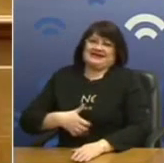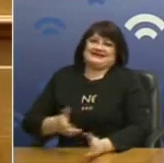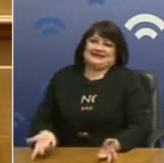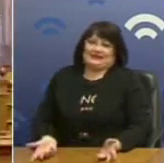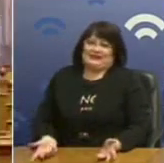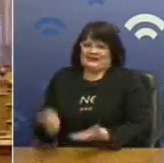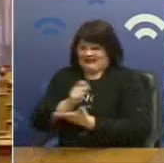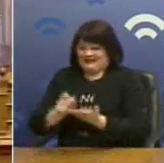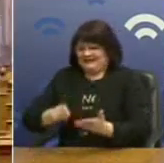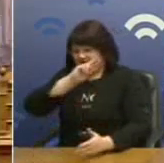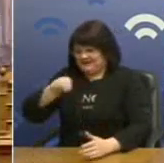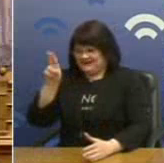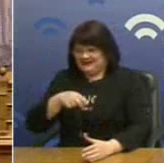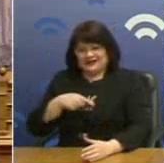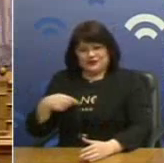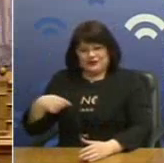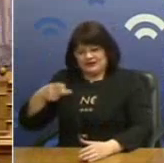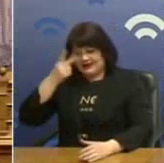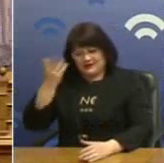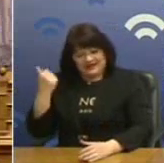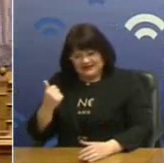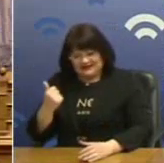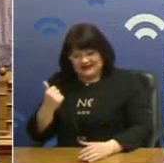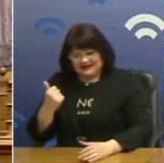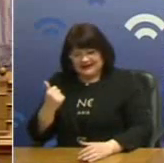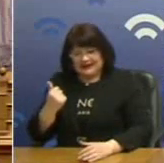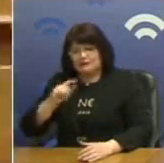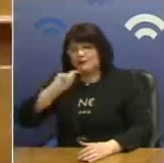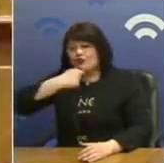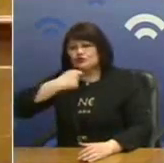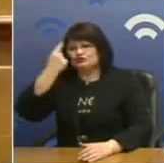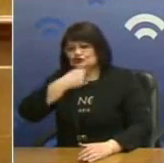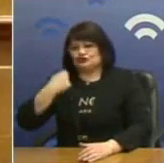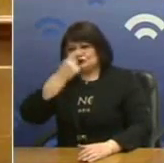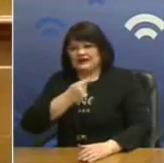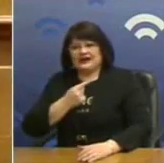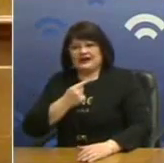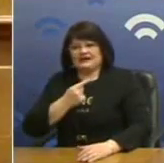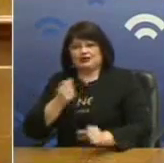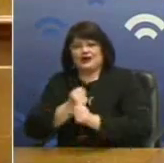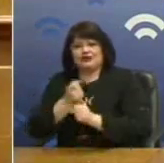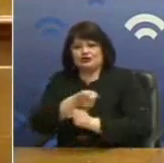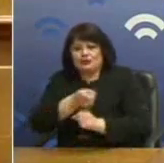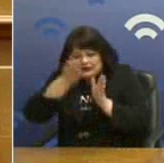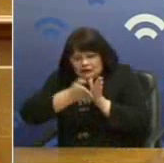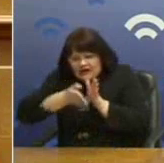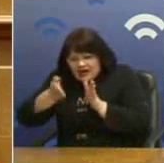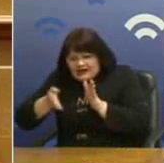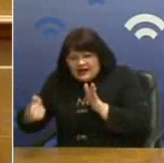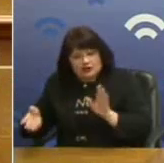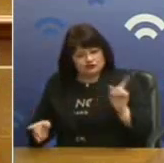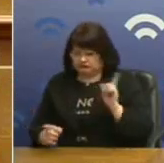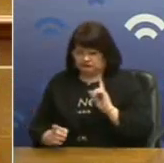Ο εργοδότης δεν έχει το δικαίωμα να έχει πρόσβαση στα στοιχεία του εργαζόμενου. ο νέος εργοδότης που τυχόν θα